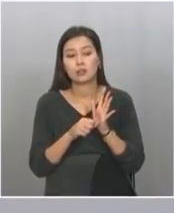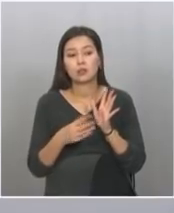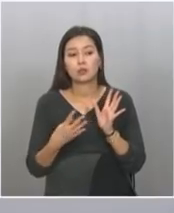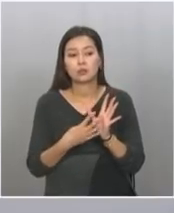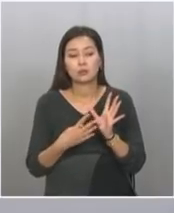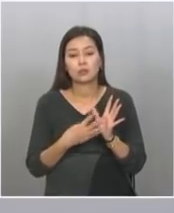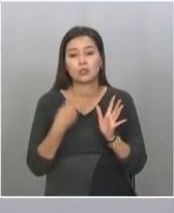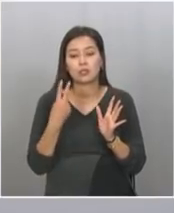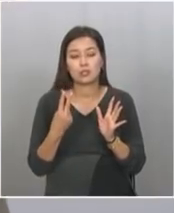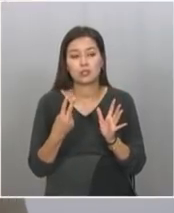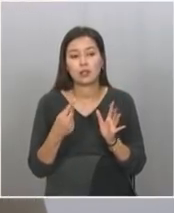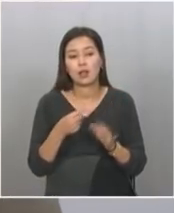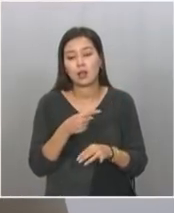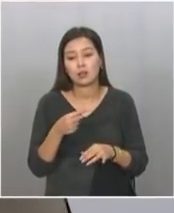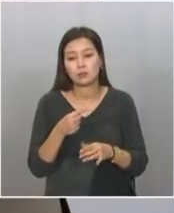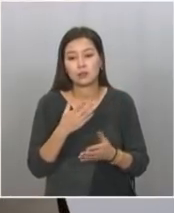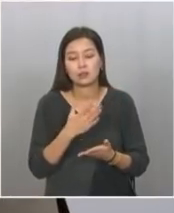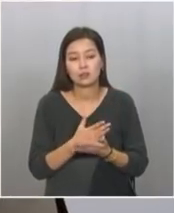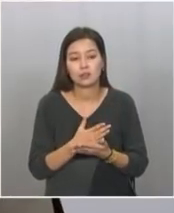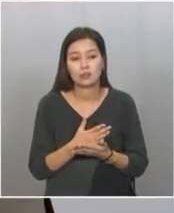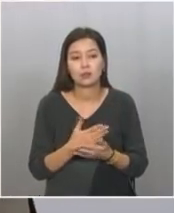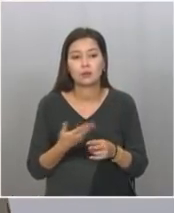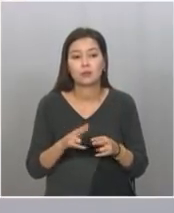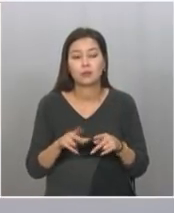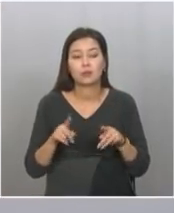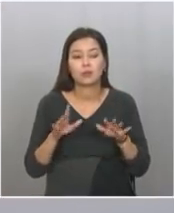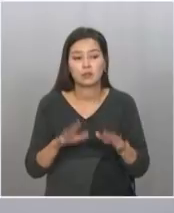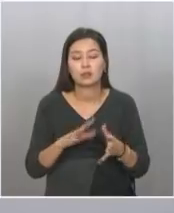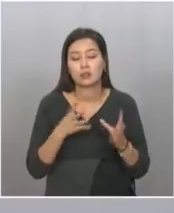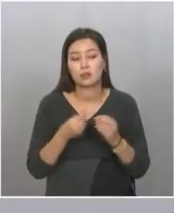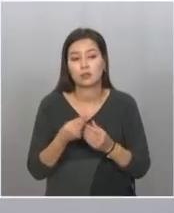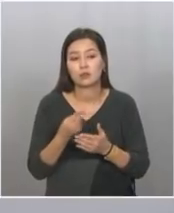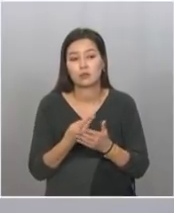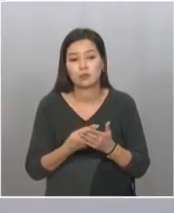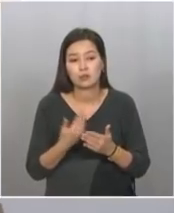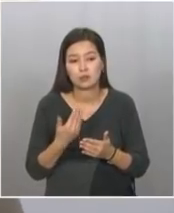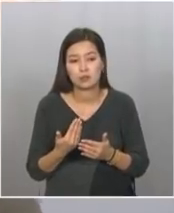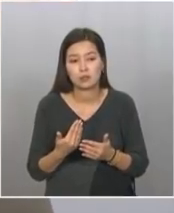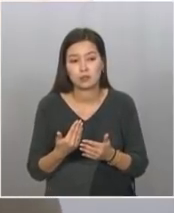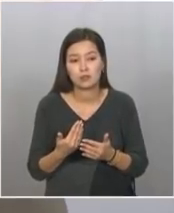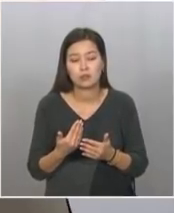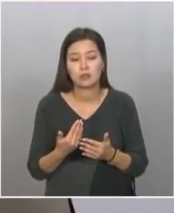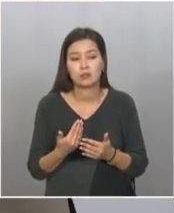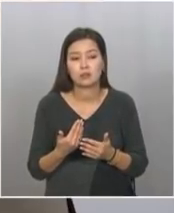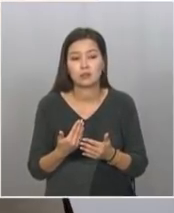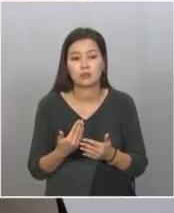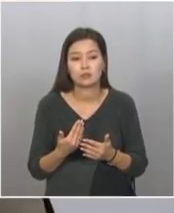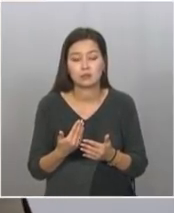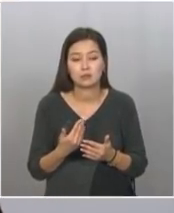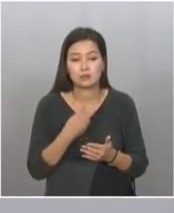9-дан 2-нің айырмасы берілген. Бұнда да балалар сурет бойынша қарайтын болсақ, кезген мысалы айталық шелпек